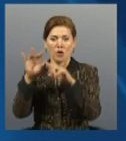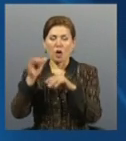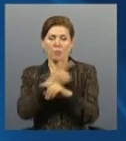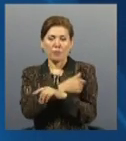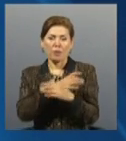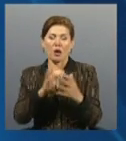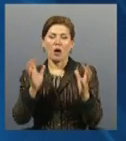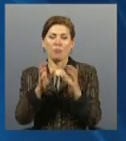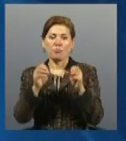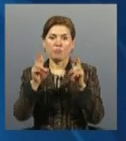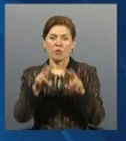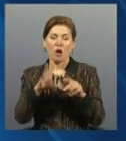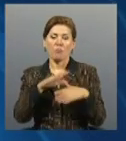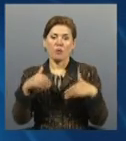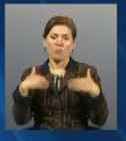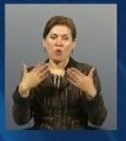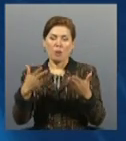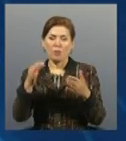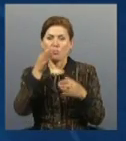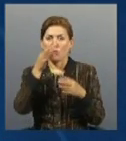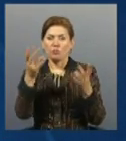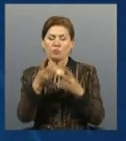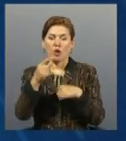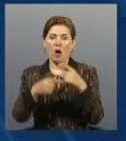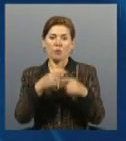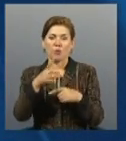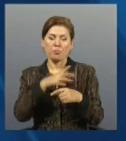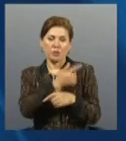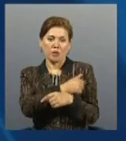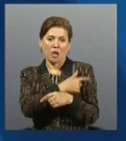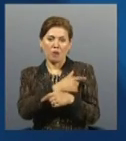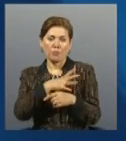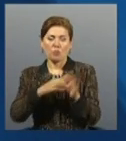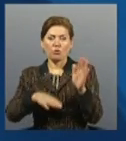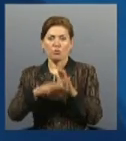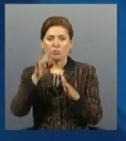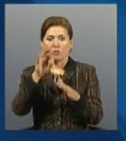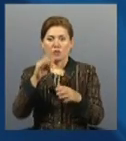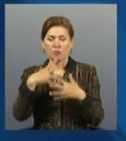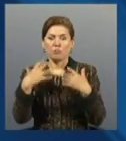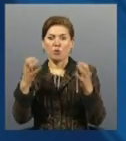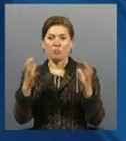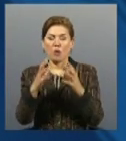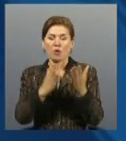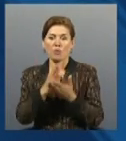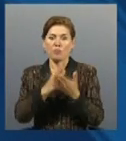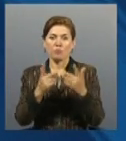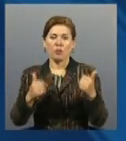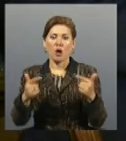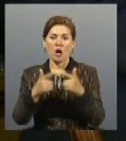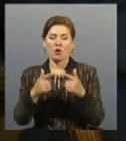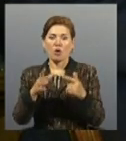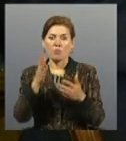медицина саласының майталмандарын құттықтады. Айта кету керек, дәстүр бойынша дәрігерлер үздік менеджер, денсаулық сақтау саласының